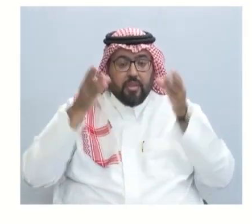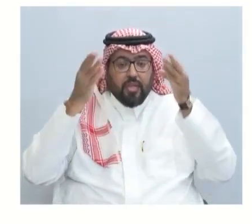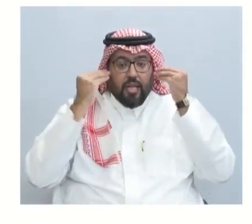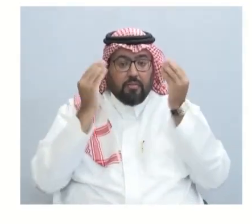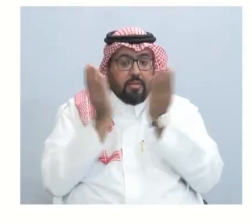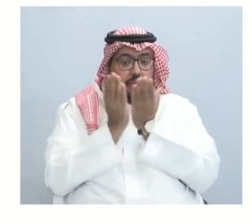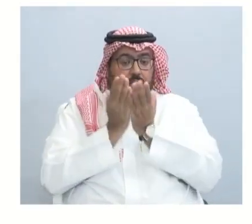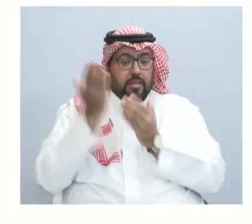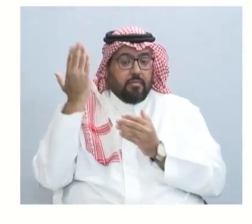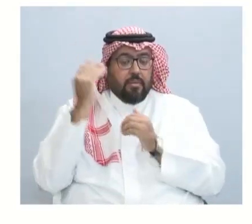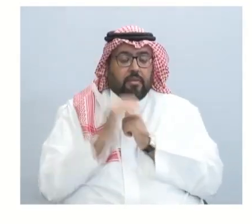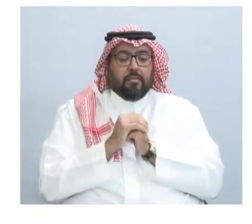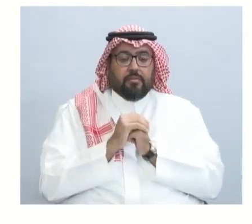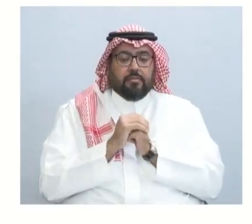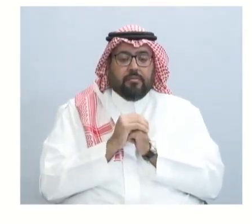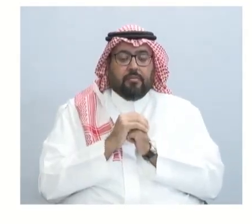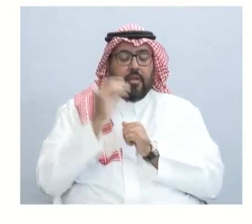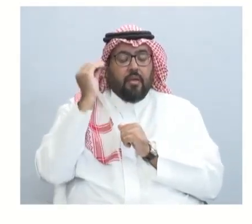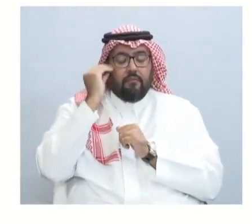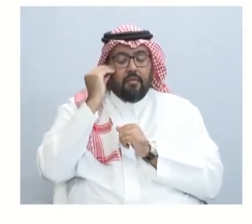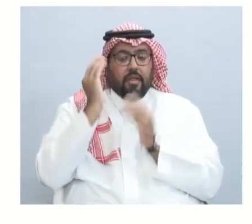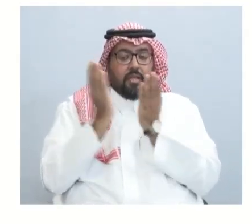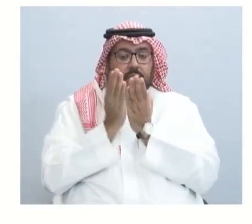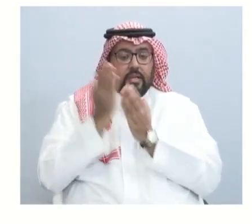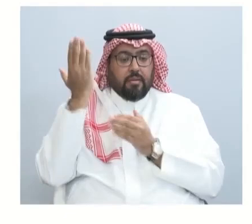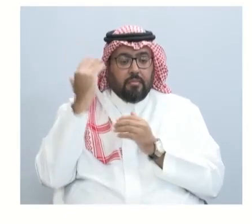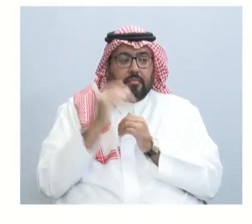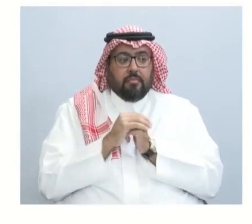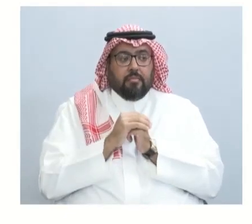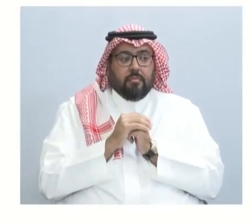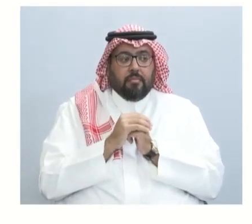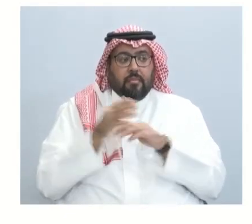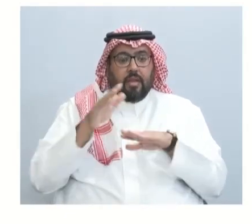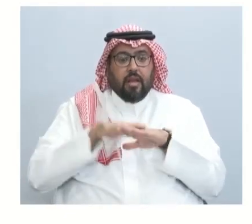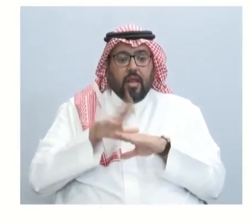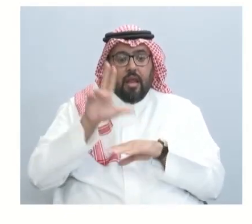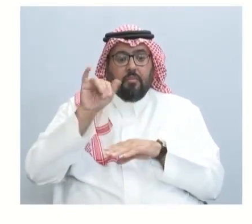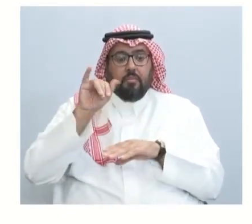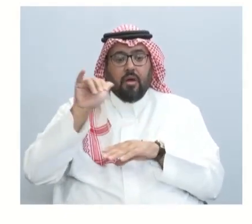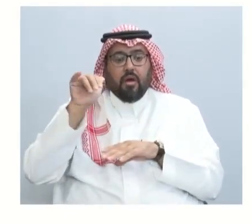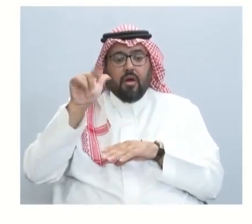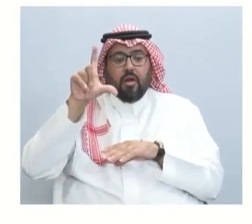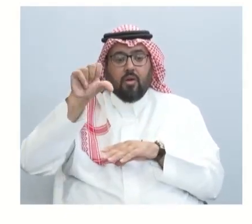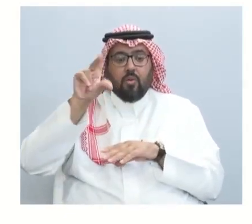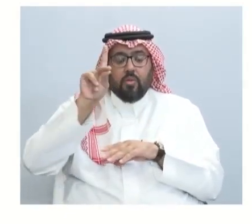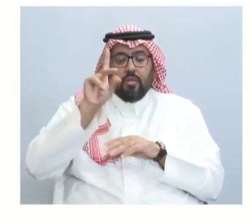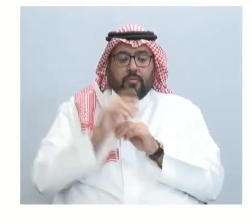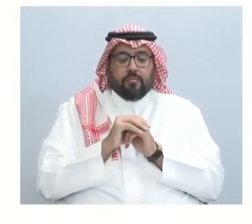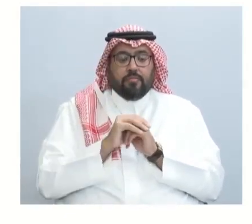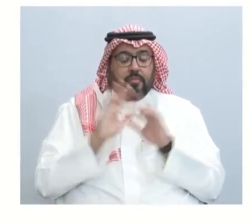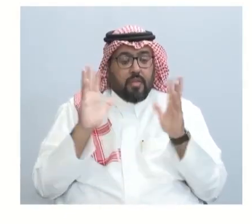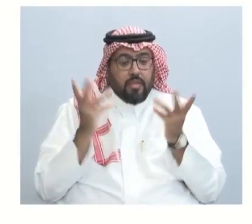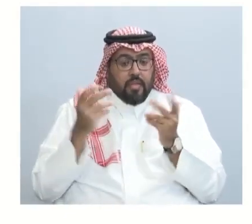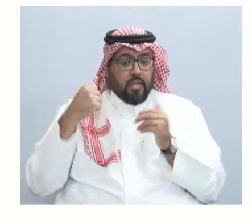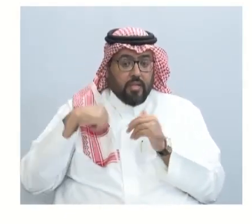في درسنا الماضي تعرفنا في درسنا الماضي على المخلوط ما هو المخلوط عزيزي